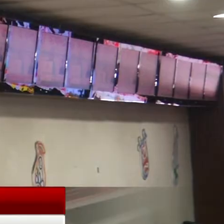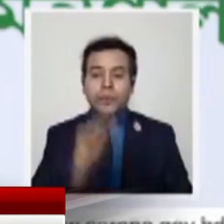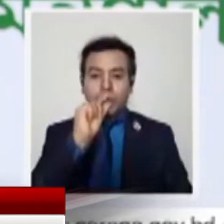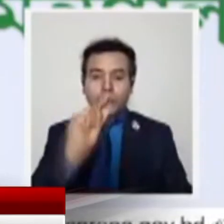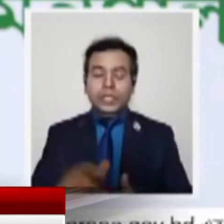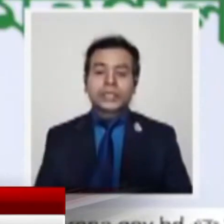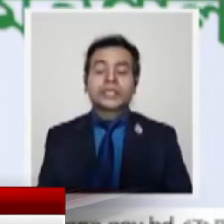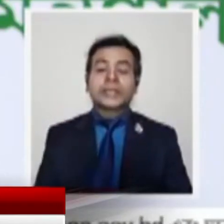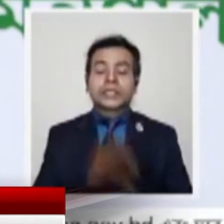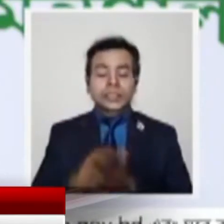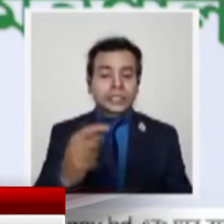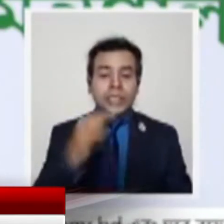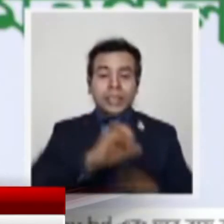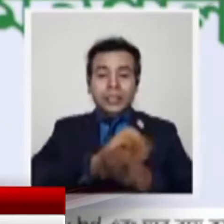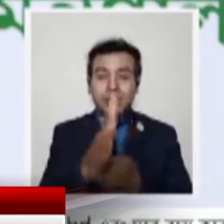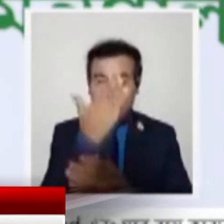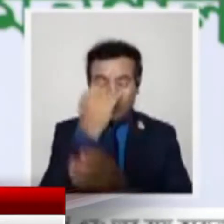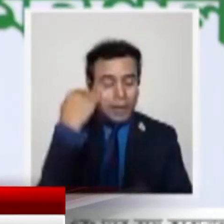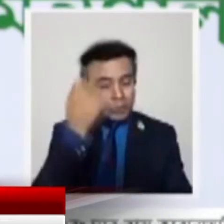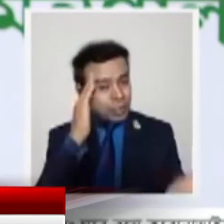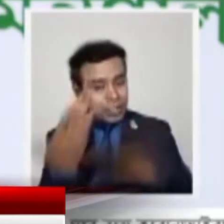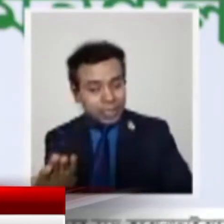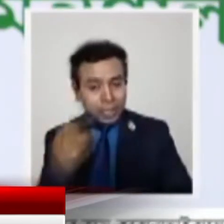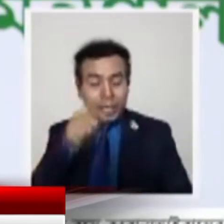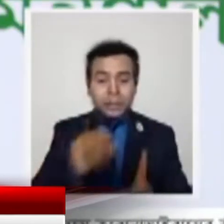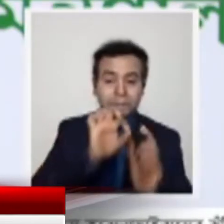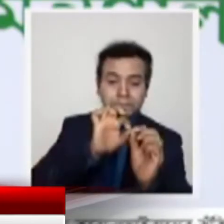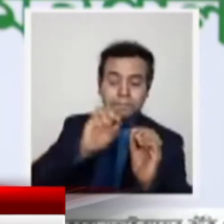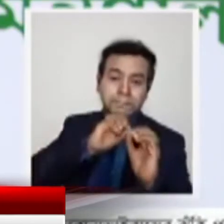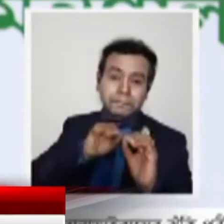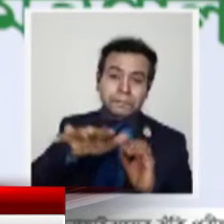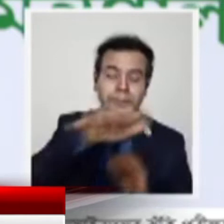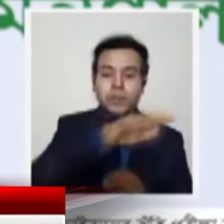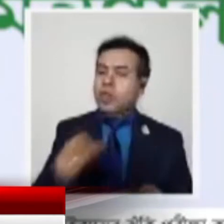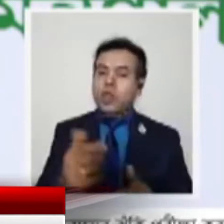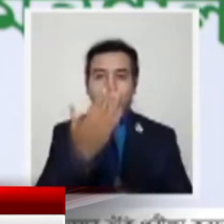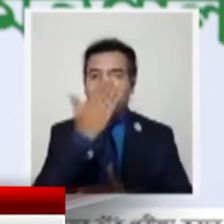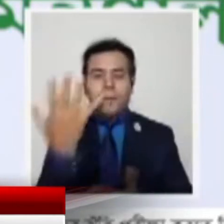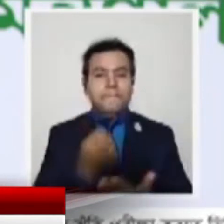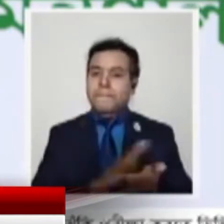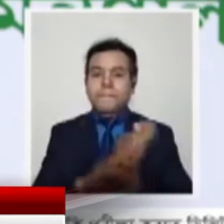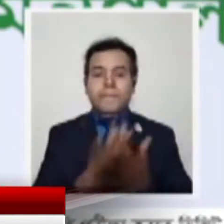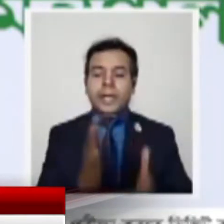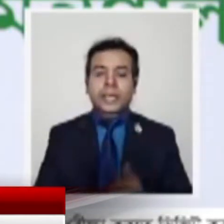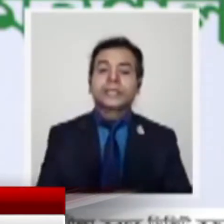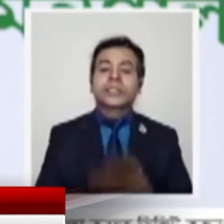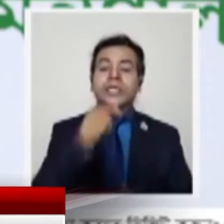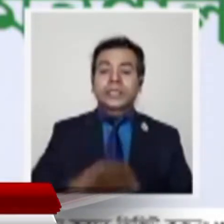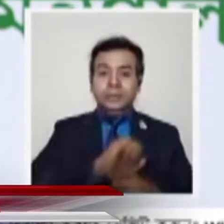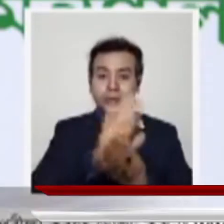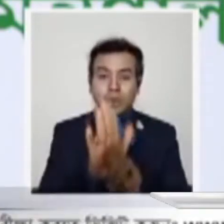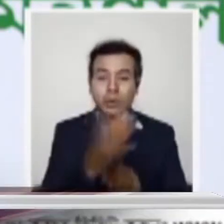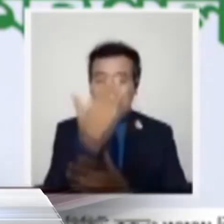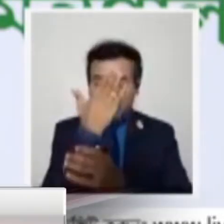বিশেষজ্ঞ। বিশ্ব স্বাস্থ্য সংস্থা বলেছেন যে এটা প্রমাণিত হয়নি যে মৃত ব্যক্তির কাছ থেকে অন্য ব্যক্তির দেহে কোভিড-19